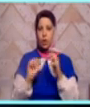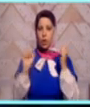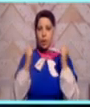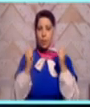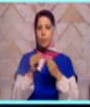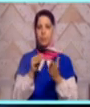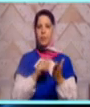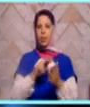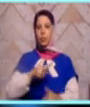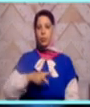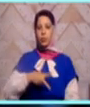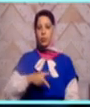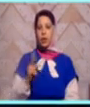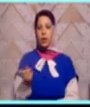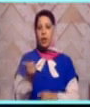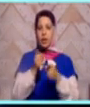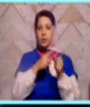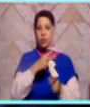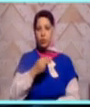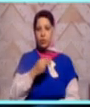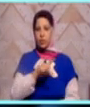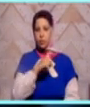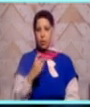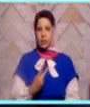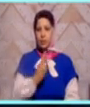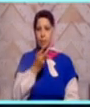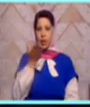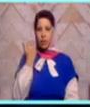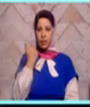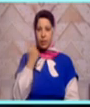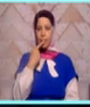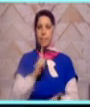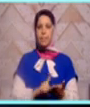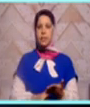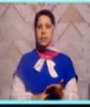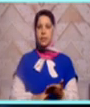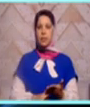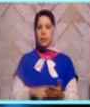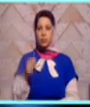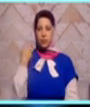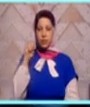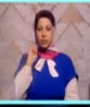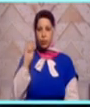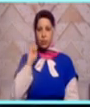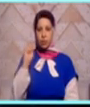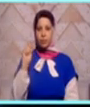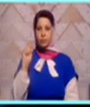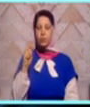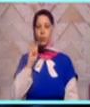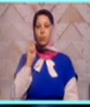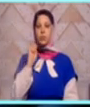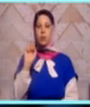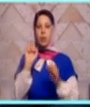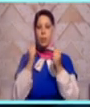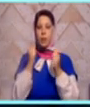الى 20 يوليو الماضي. ولكن يعني وجود تكليفات من رئيس مجلس الوزراء لوزاره الكهرباء،